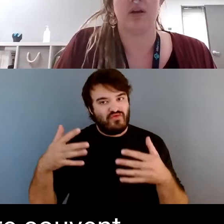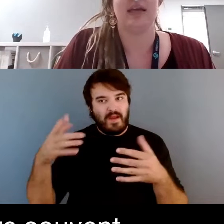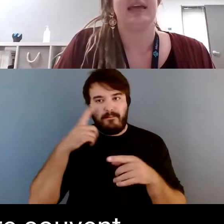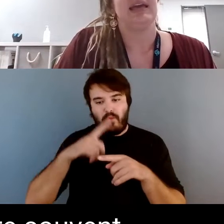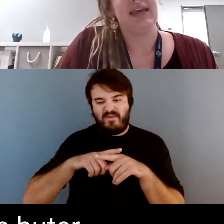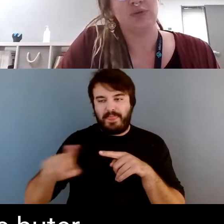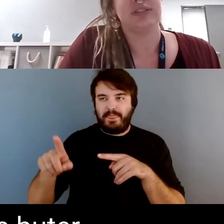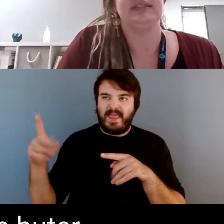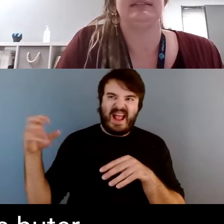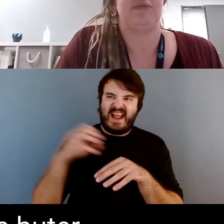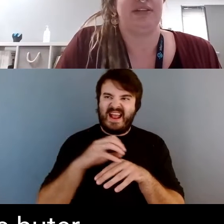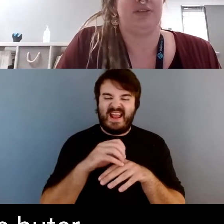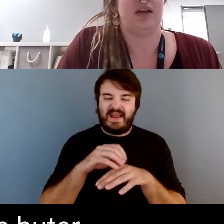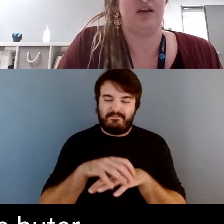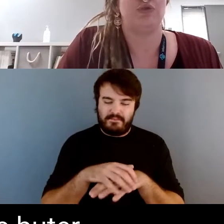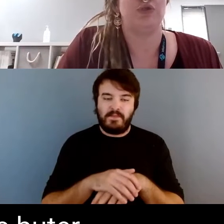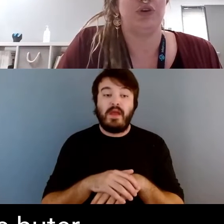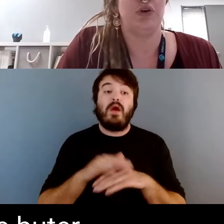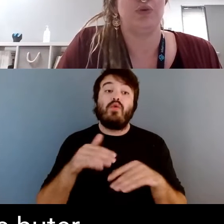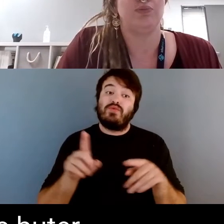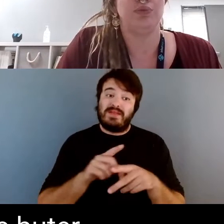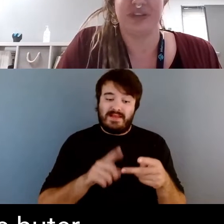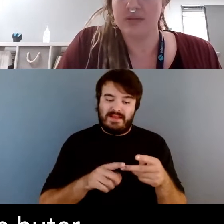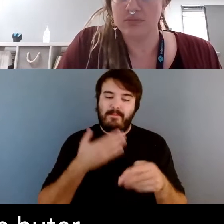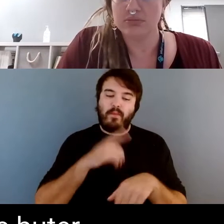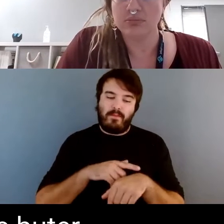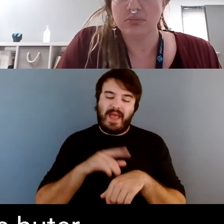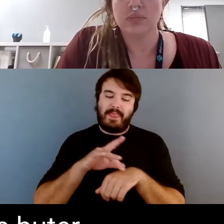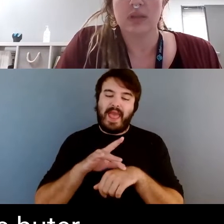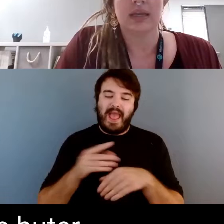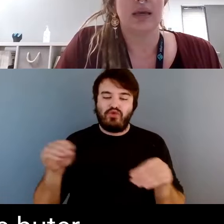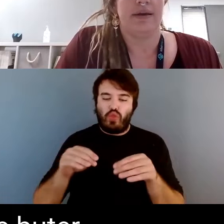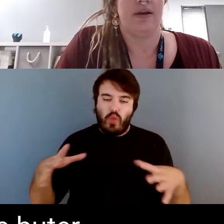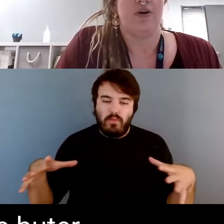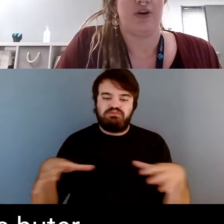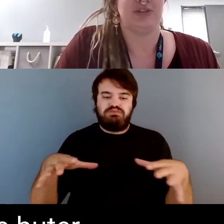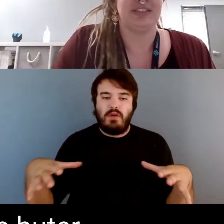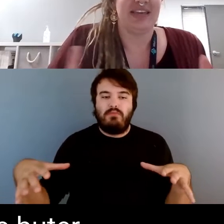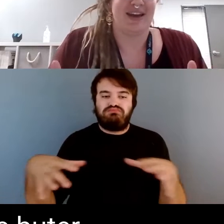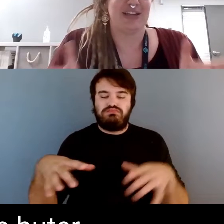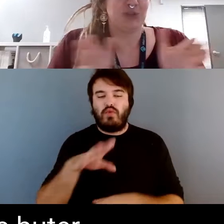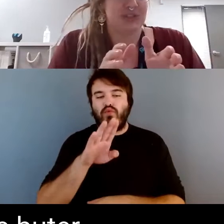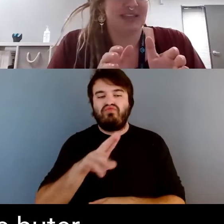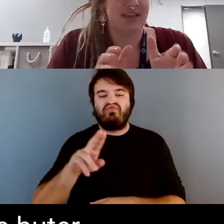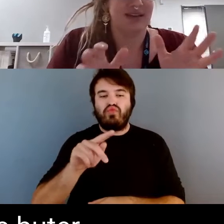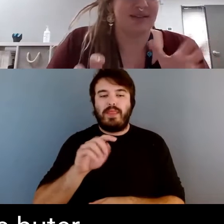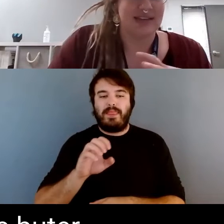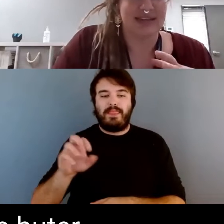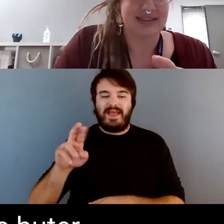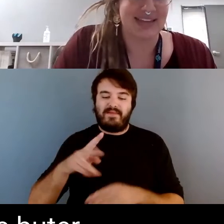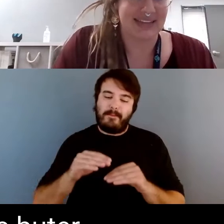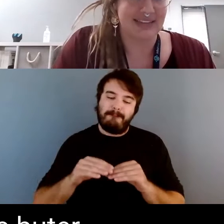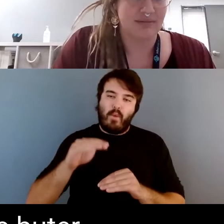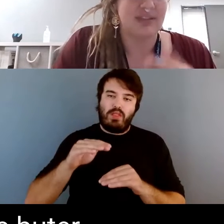ravageurs. Et aussi, ça va être le temps de buter. Alors, ça, c'est réchausser